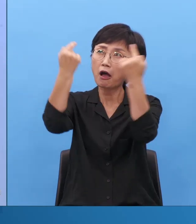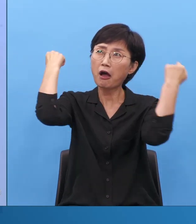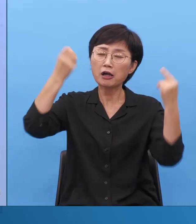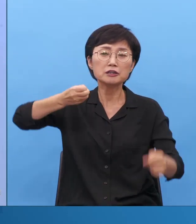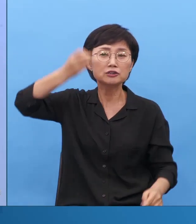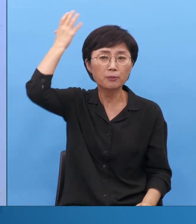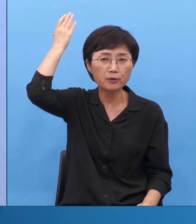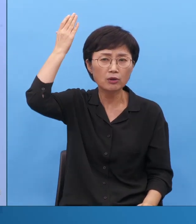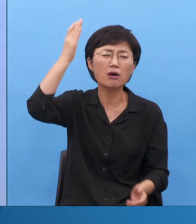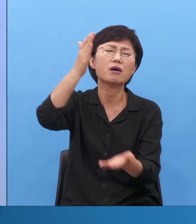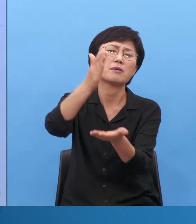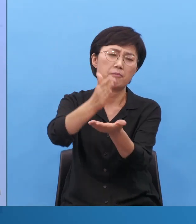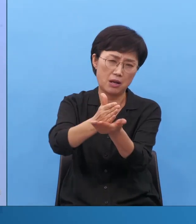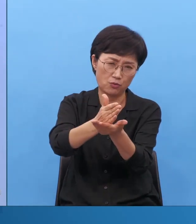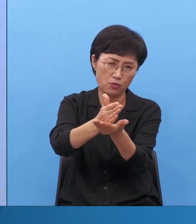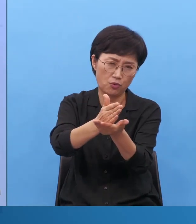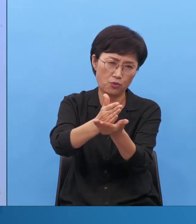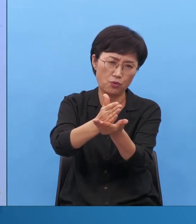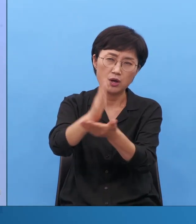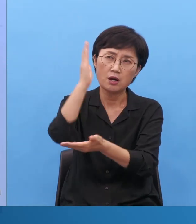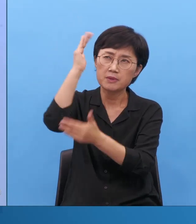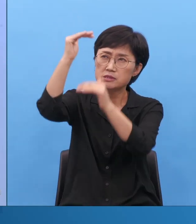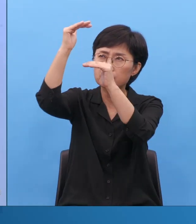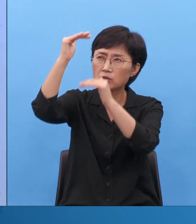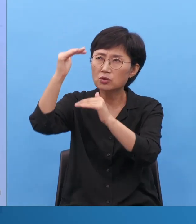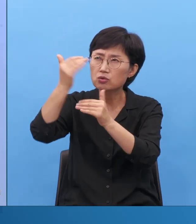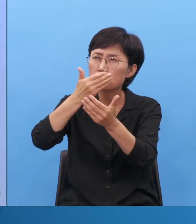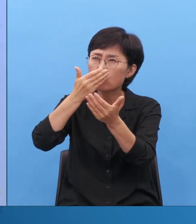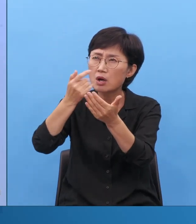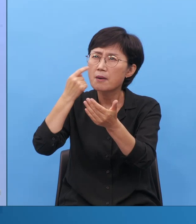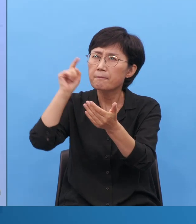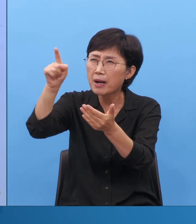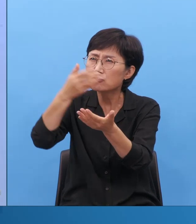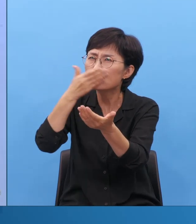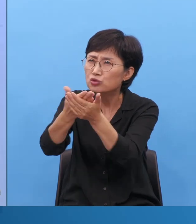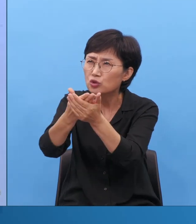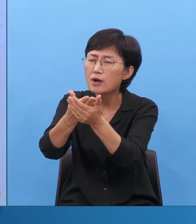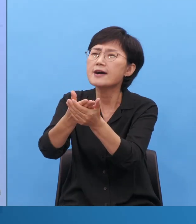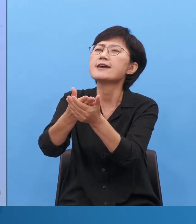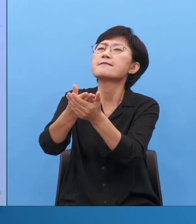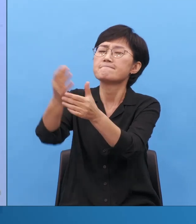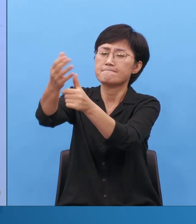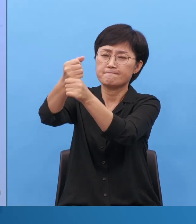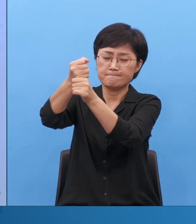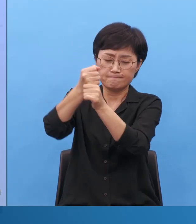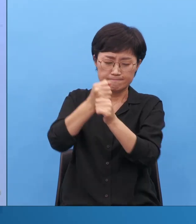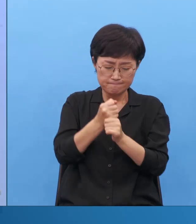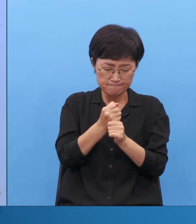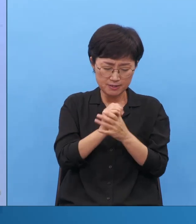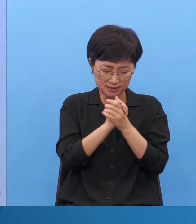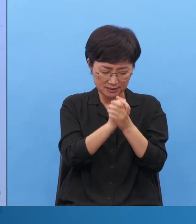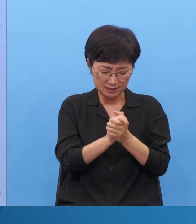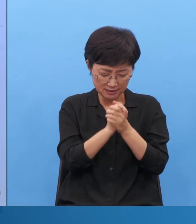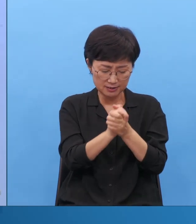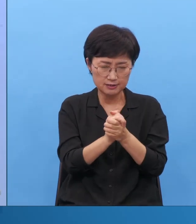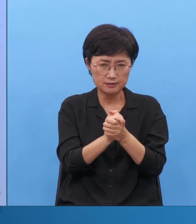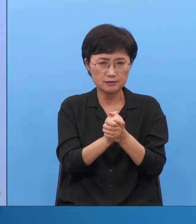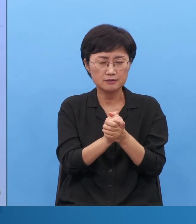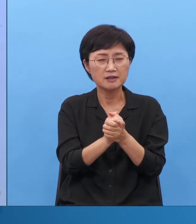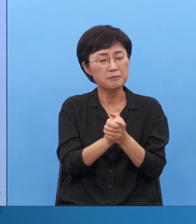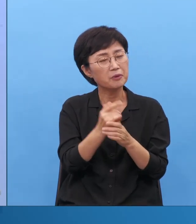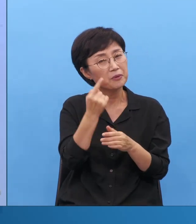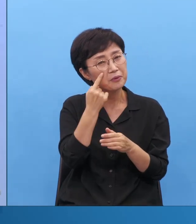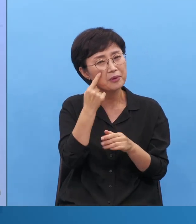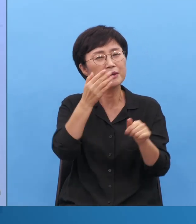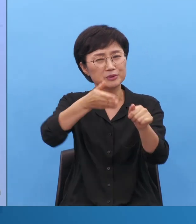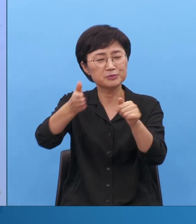걸 내가 붙잡고 기도하는 거예요. And many times we forget it, but we have to hold on to the 해보세요. important words of God and we have to pray with it. 아마 다른